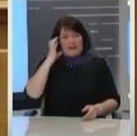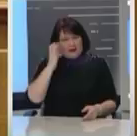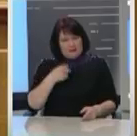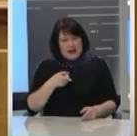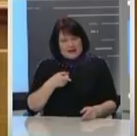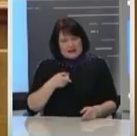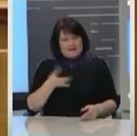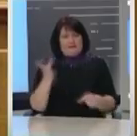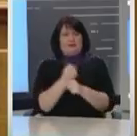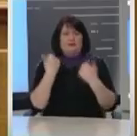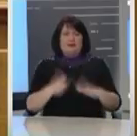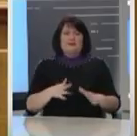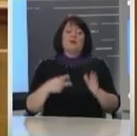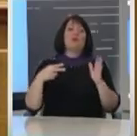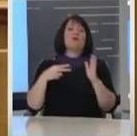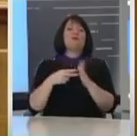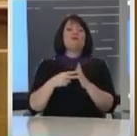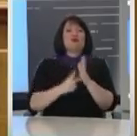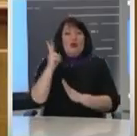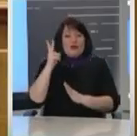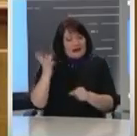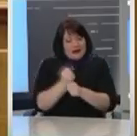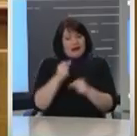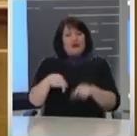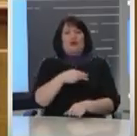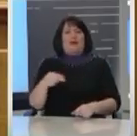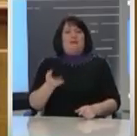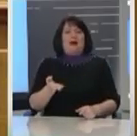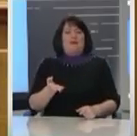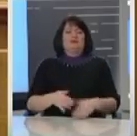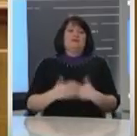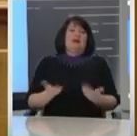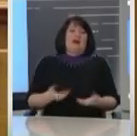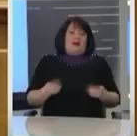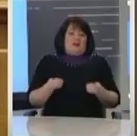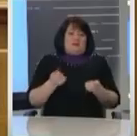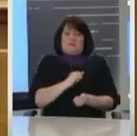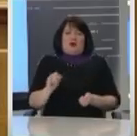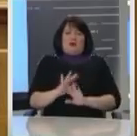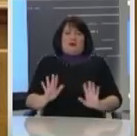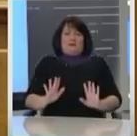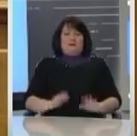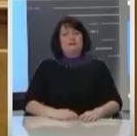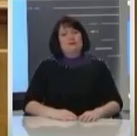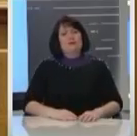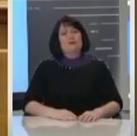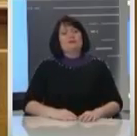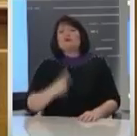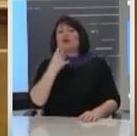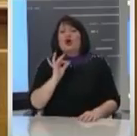υπήρξε κεκτημένο από το 2012, αλλά τελικά δεν υλοποιήθηκε ποτέ, γιατί